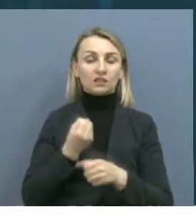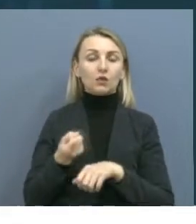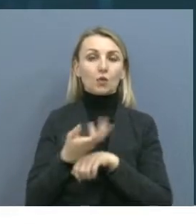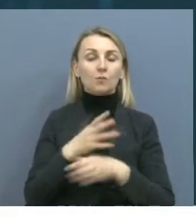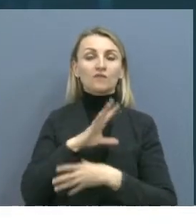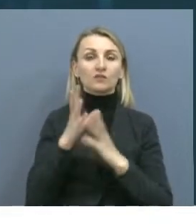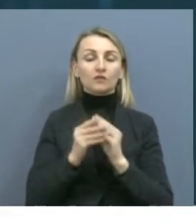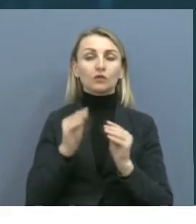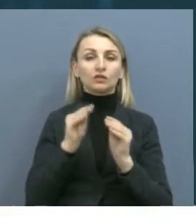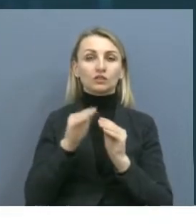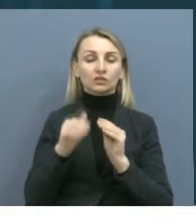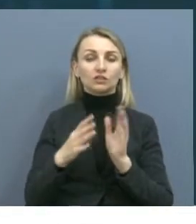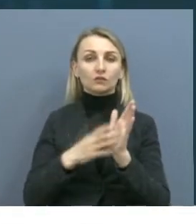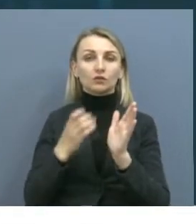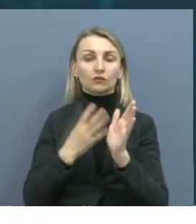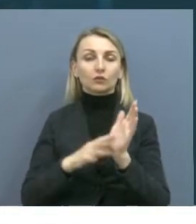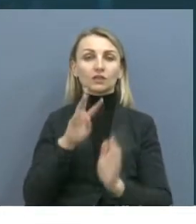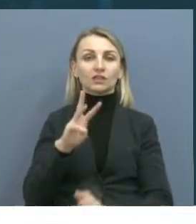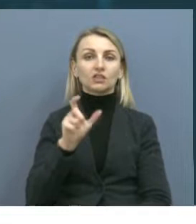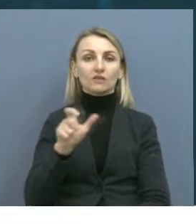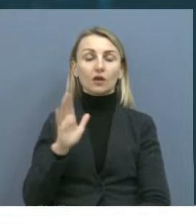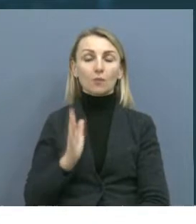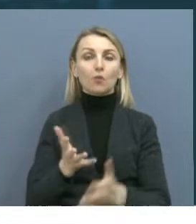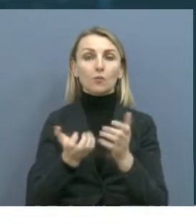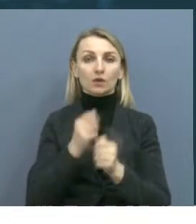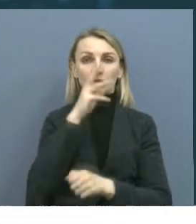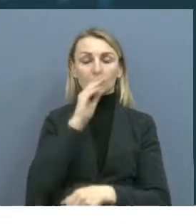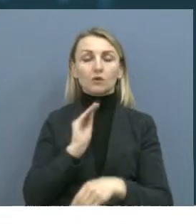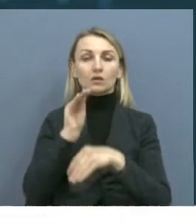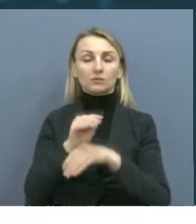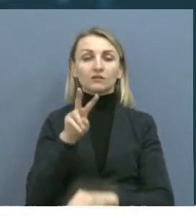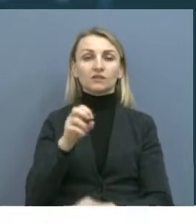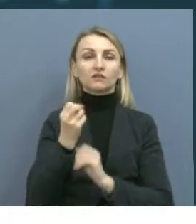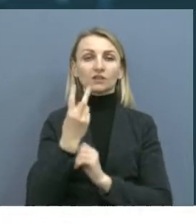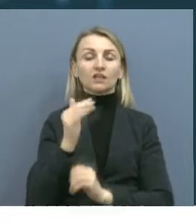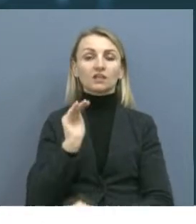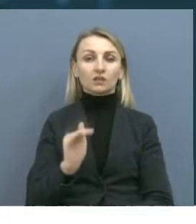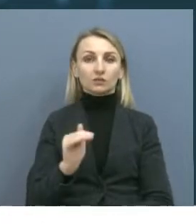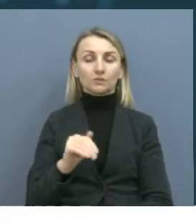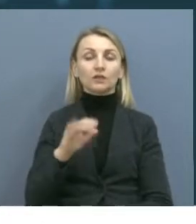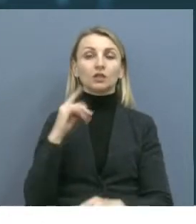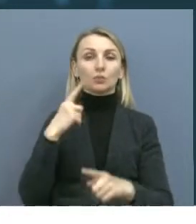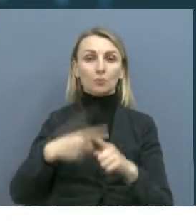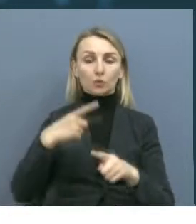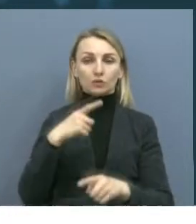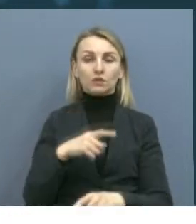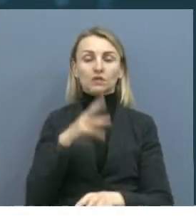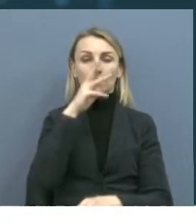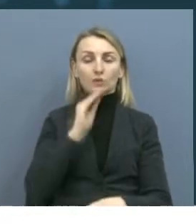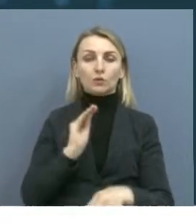Всего 10993 человека. Они будут получать надбавку в размере 212 тысяч тенге. С учетом зарплаты будут получать